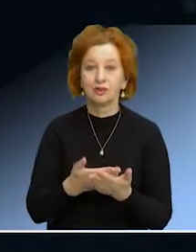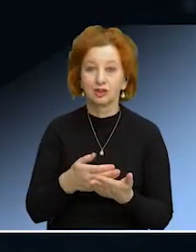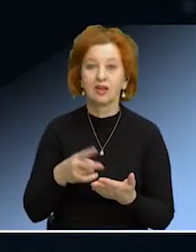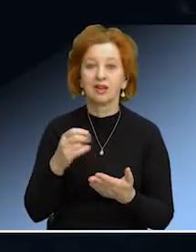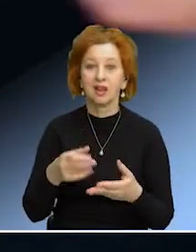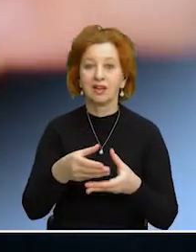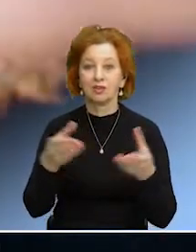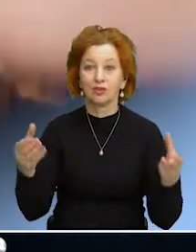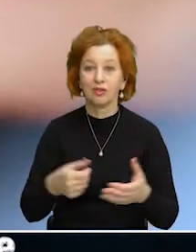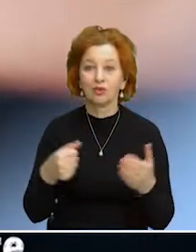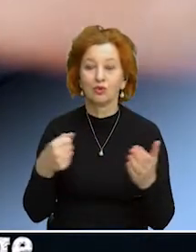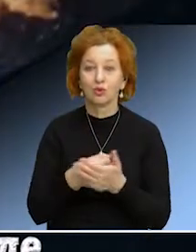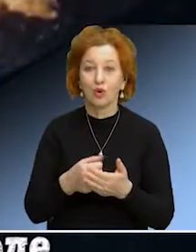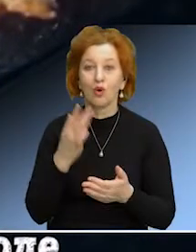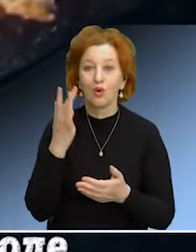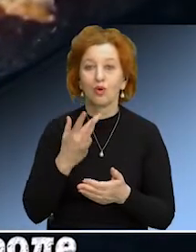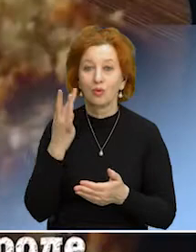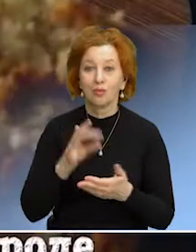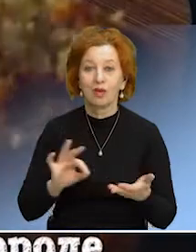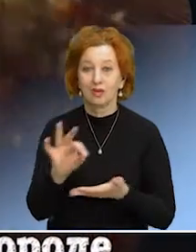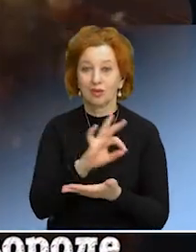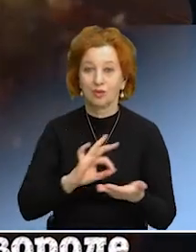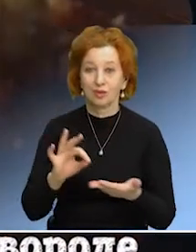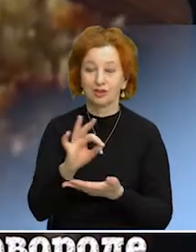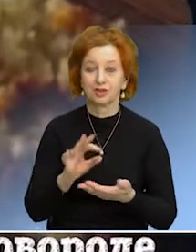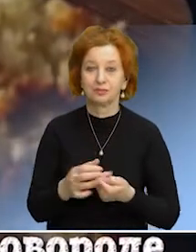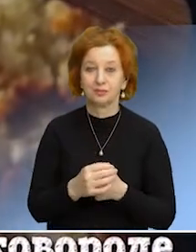Обжарьте на раскаленной сковороде до образования хрустящей корочки.